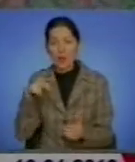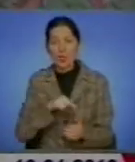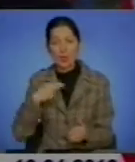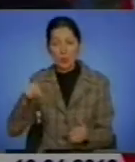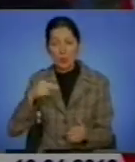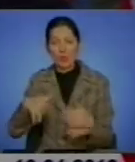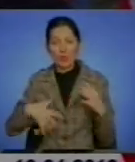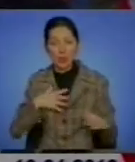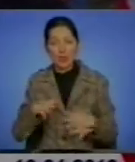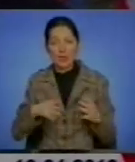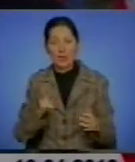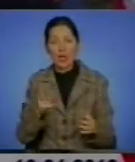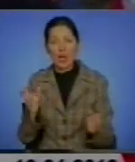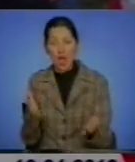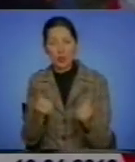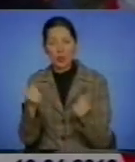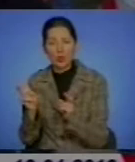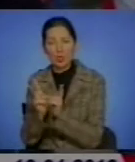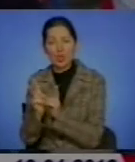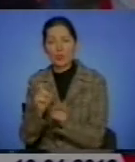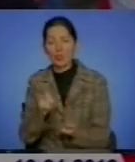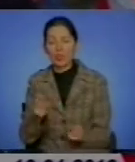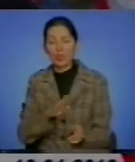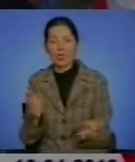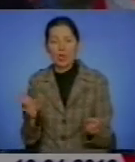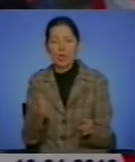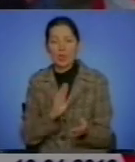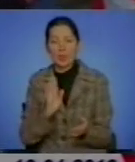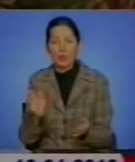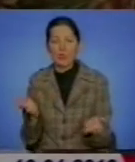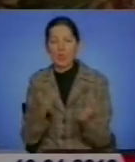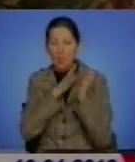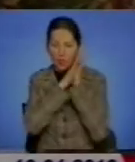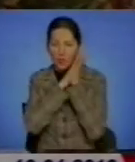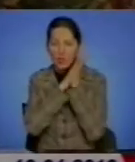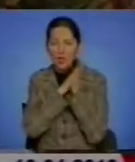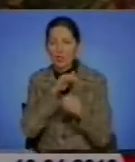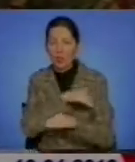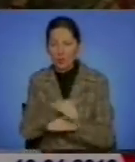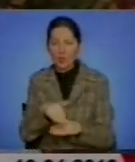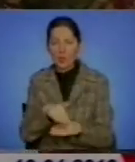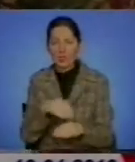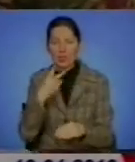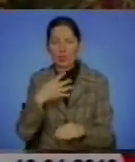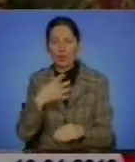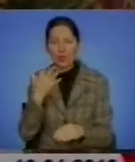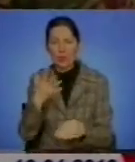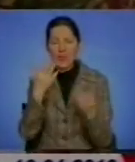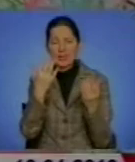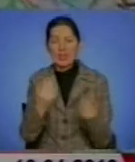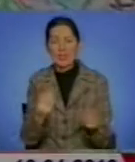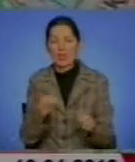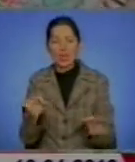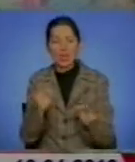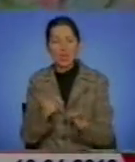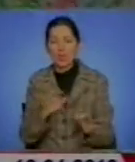хвилювалися, як прийматимуть їх люди, чи не доведеться ночувати просто неба. Та за 45 днів у дорозі жодного разу не ночували в наметі.